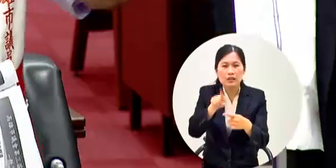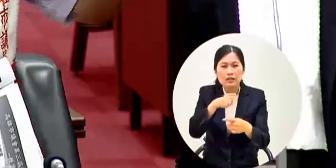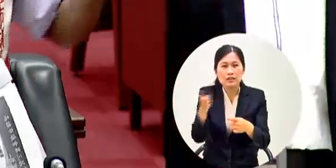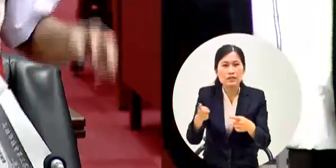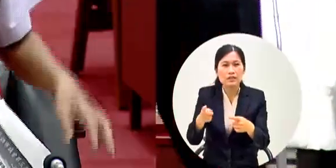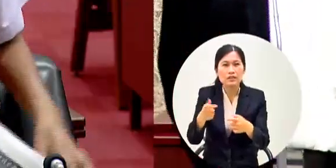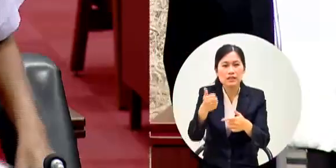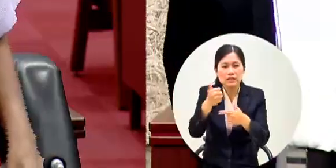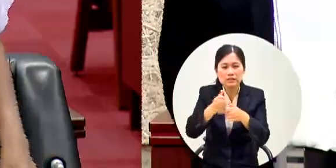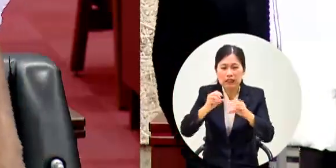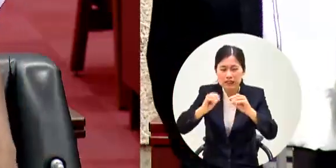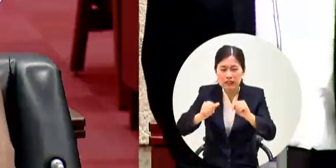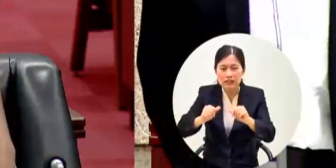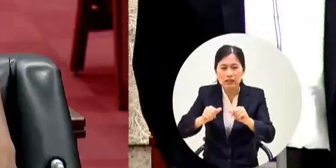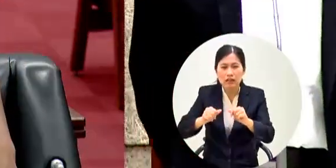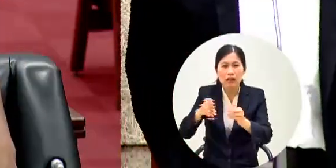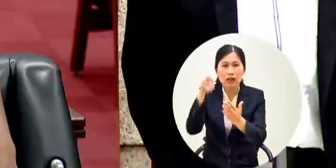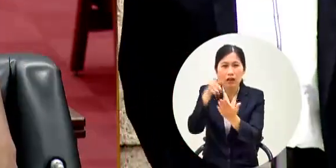请一个案子，